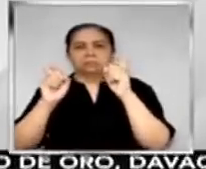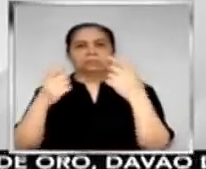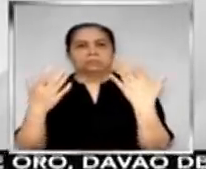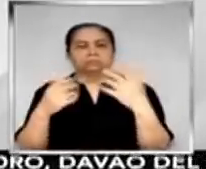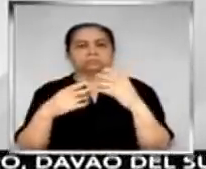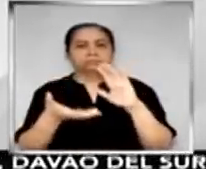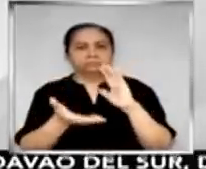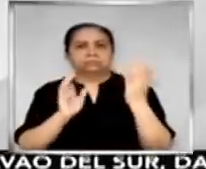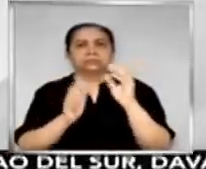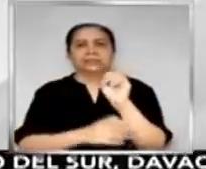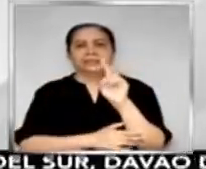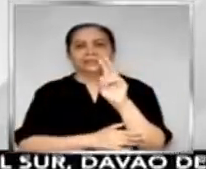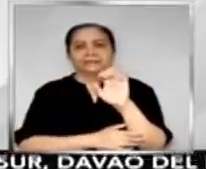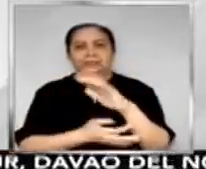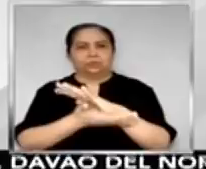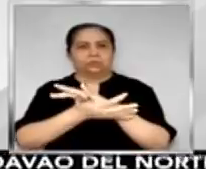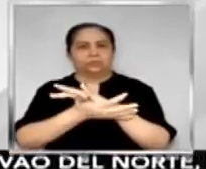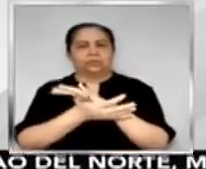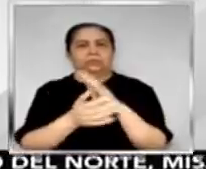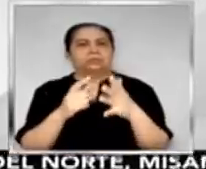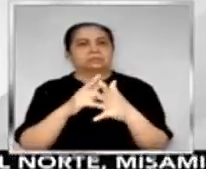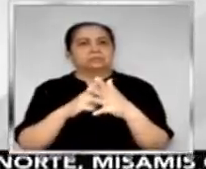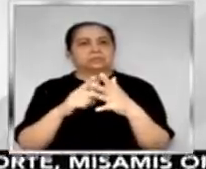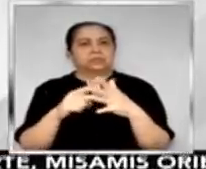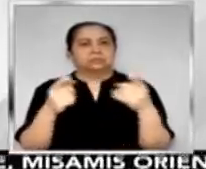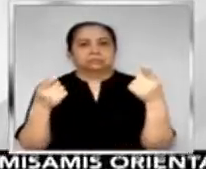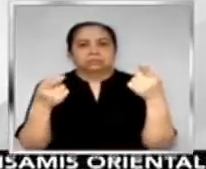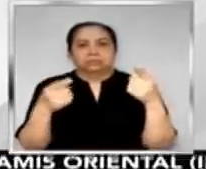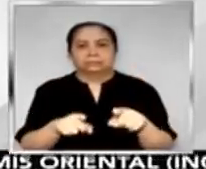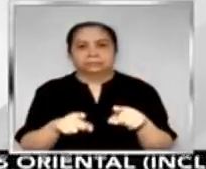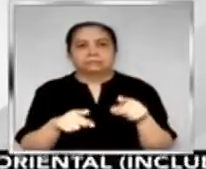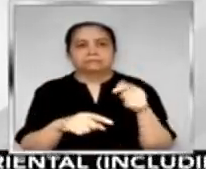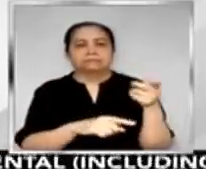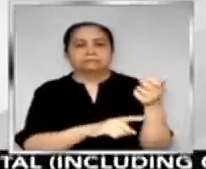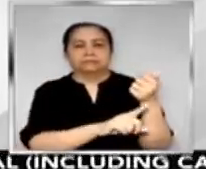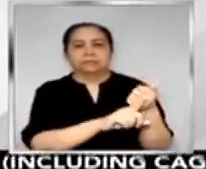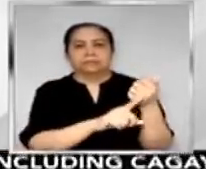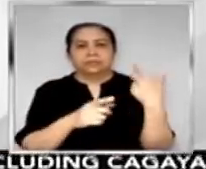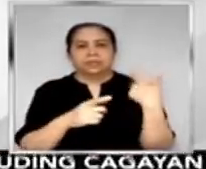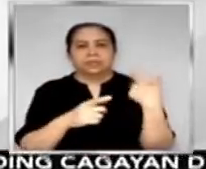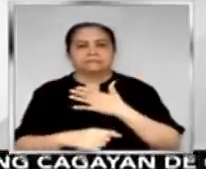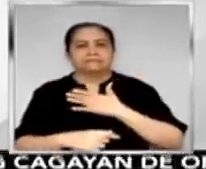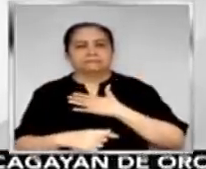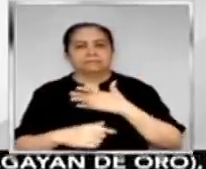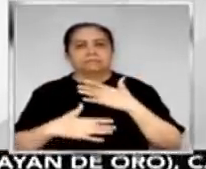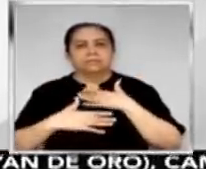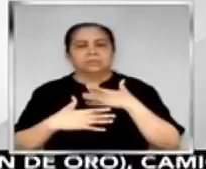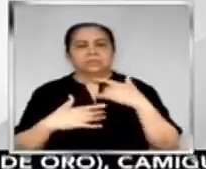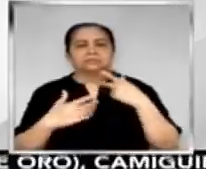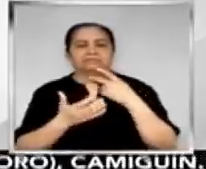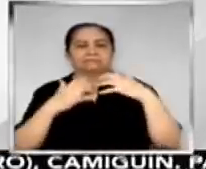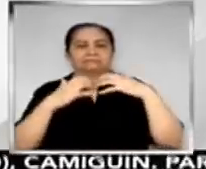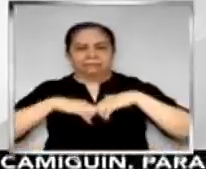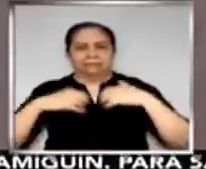severe COVID. What happened is he had respiratory failure because of the